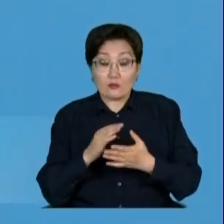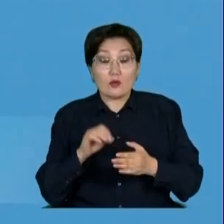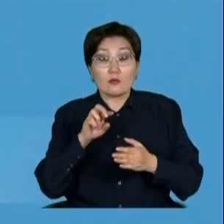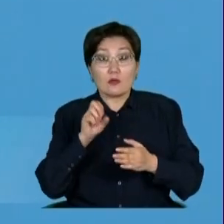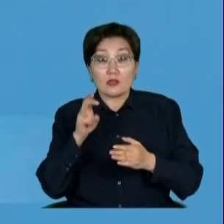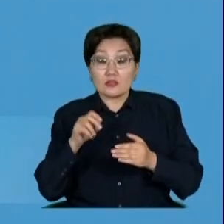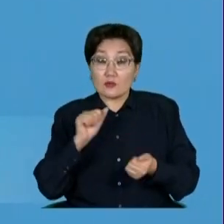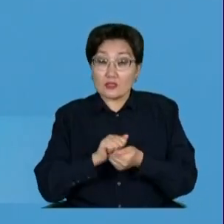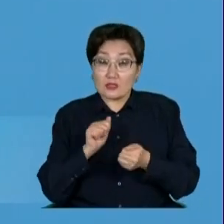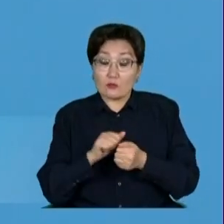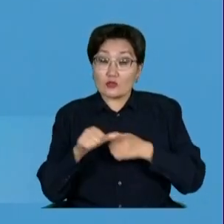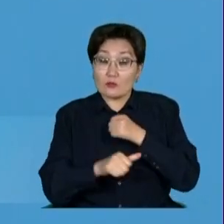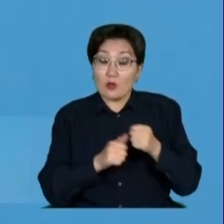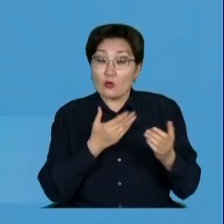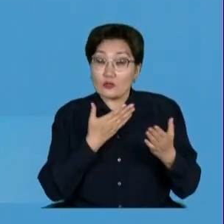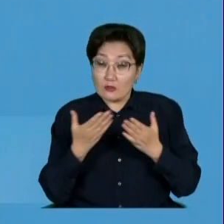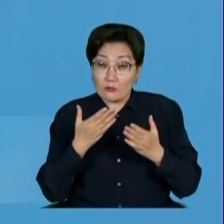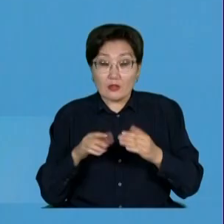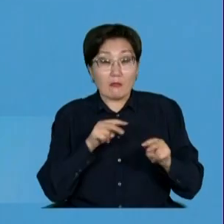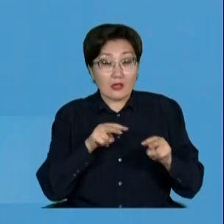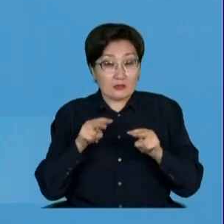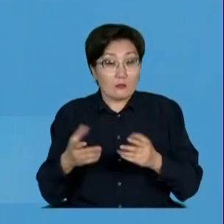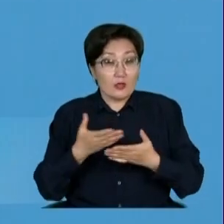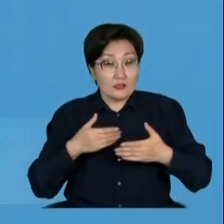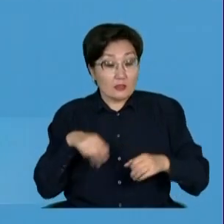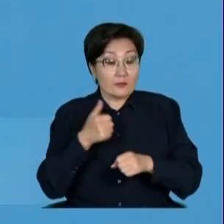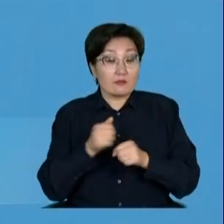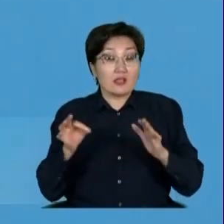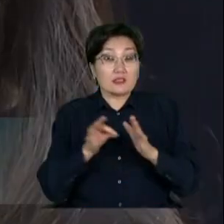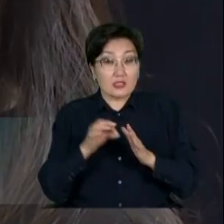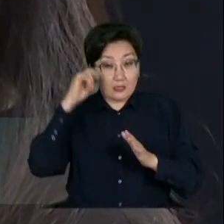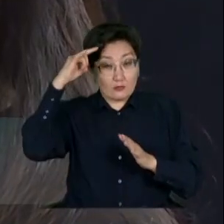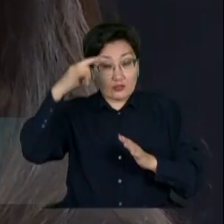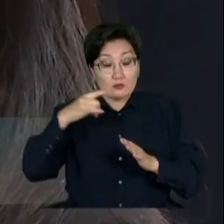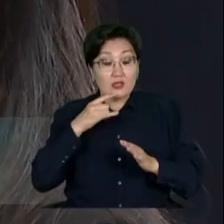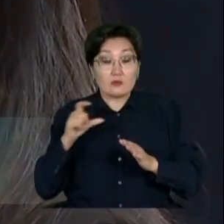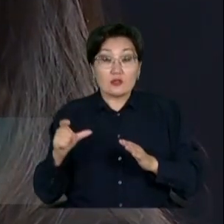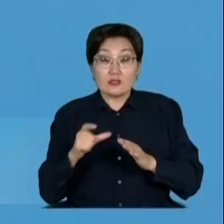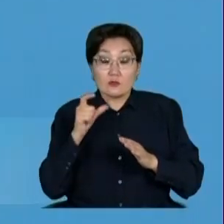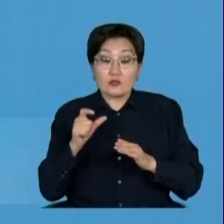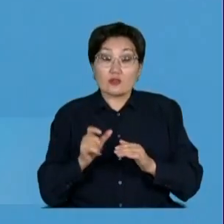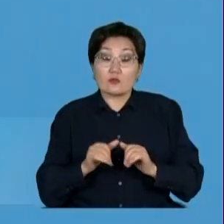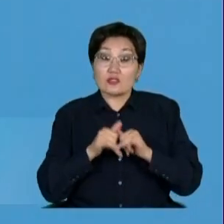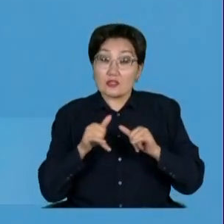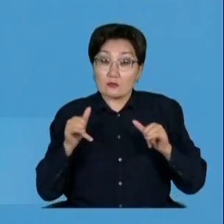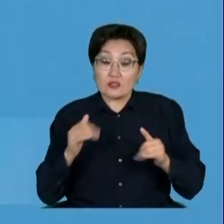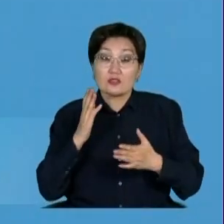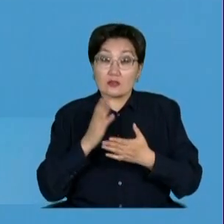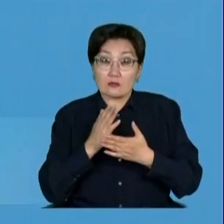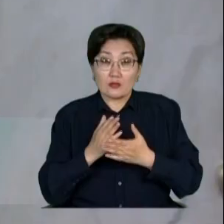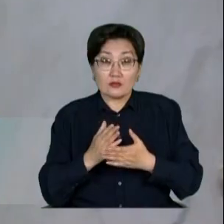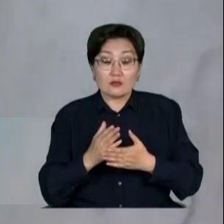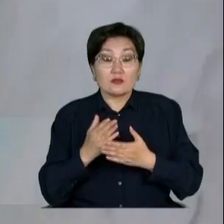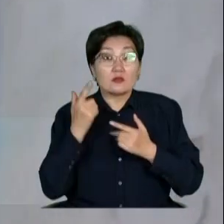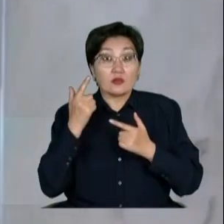құралдарына жарияланған материалдарды оқимын, бақылаймын. Біздің басты мақсатымыз Қазақстанның экономикасын алға жылжыту екенін еске